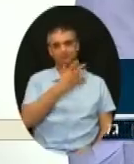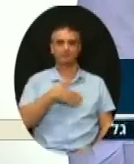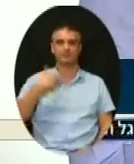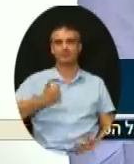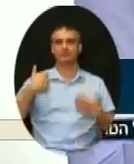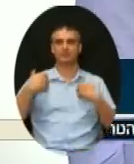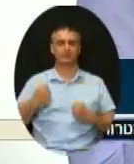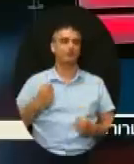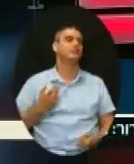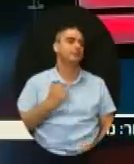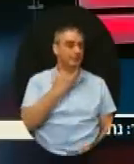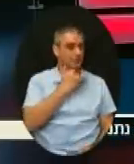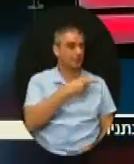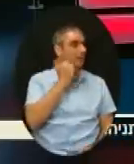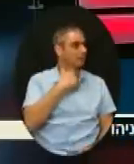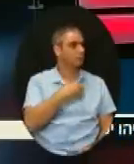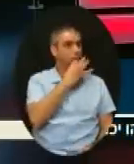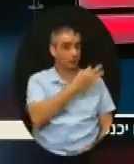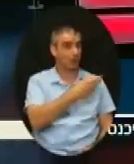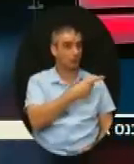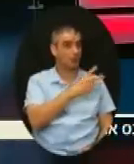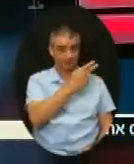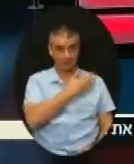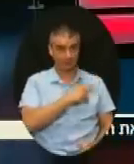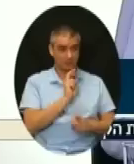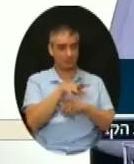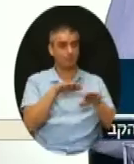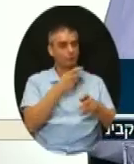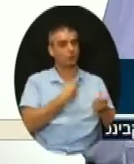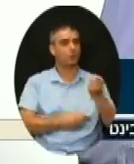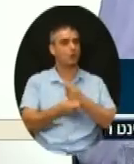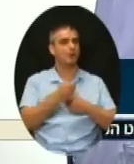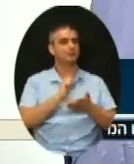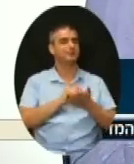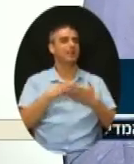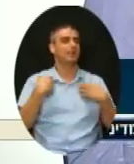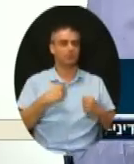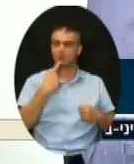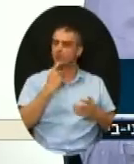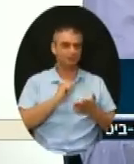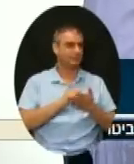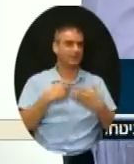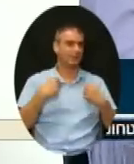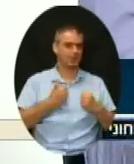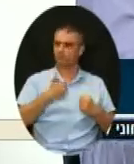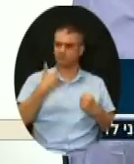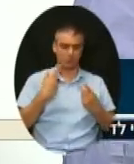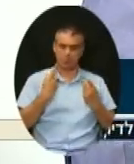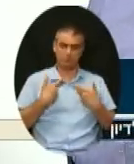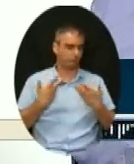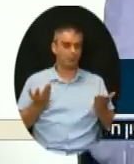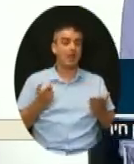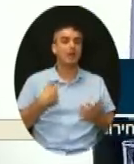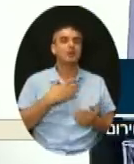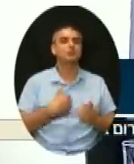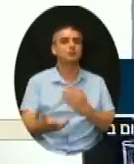ושלווה לעמי נכון, אתמול שאלנו אותו את השאלה הזו, האם תיכנס לממשלה תמורת תיק הביטחון, הוא אומר, תיק הביטחון כמיניסטר זה לא משמעותי בשבילי, מה